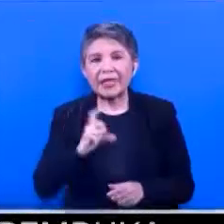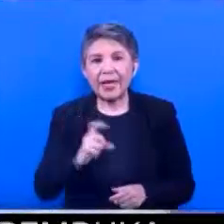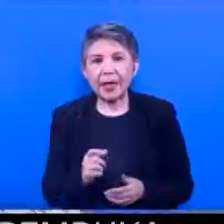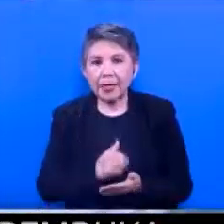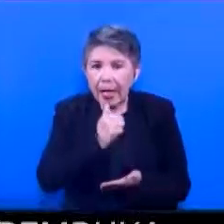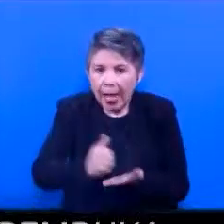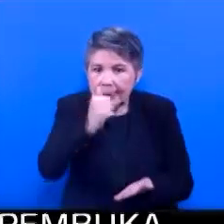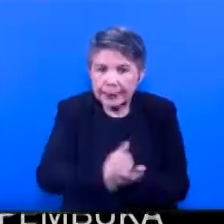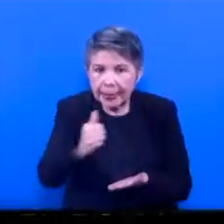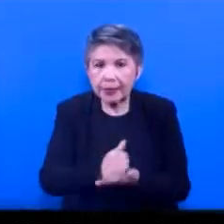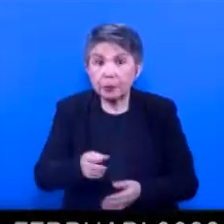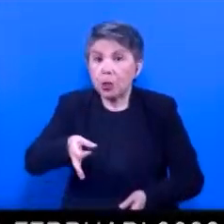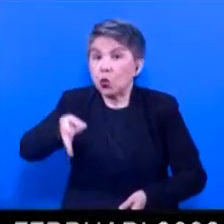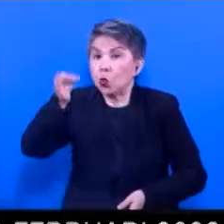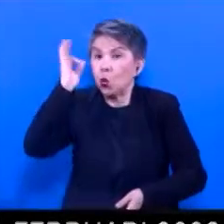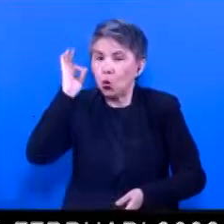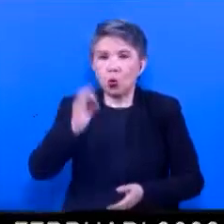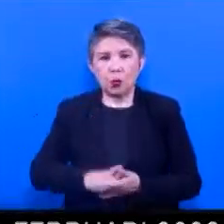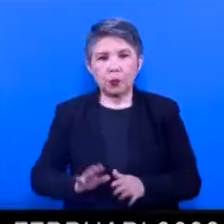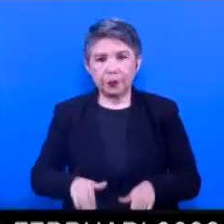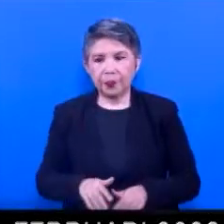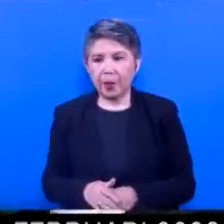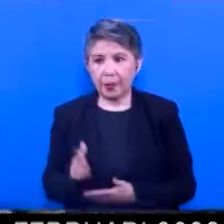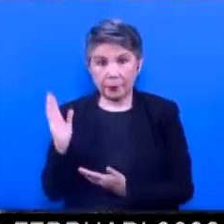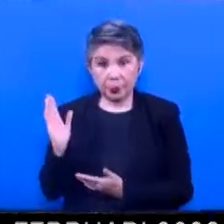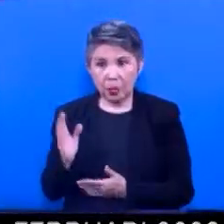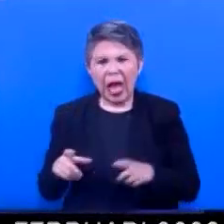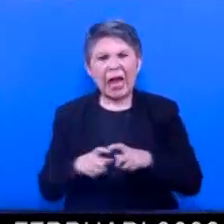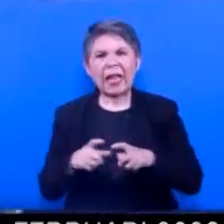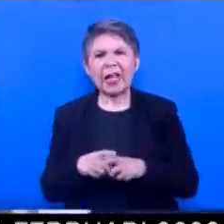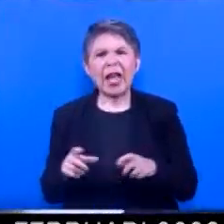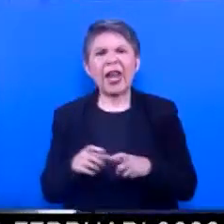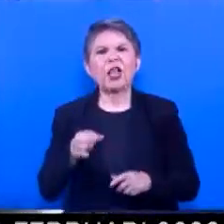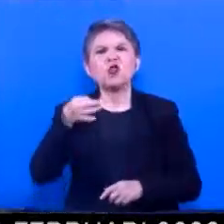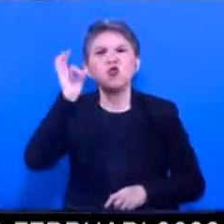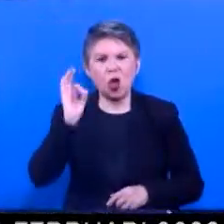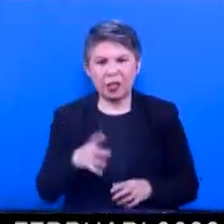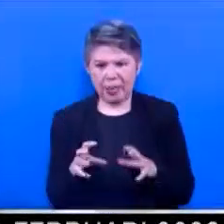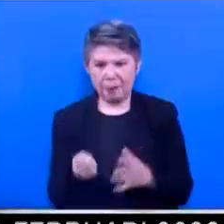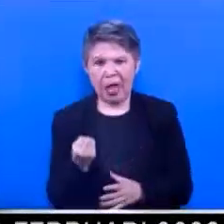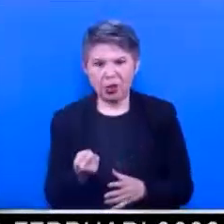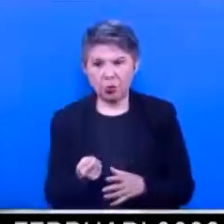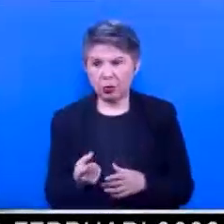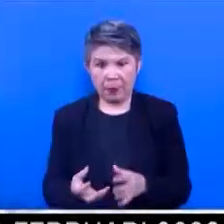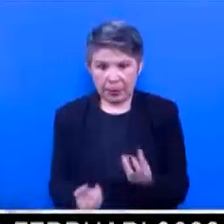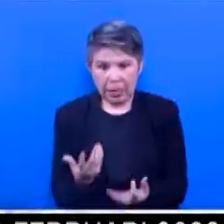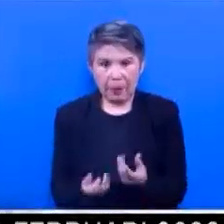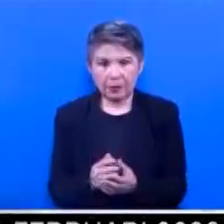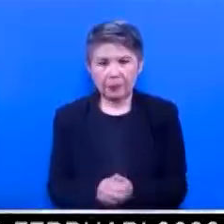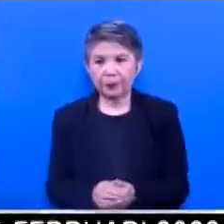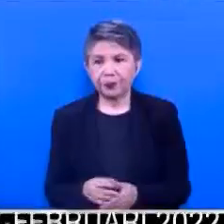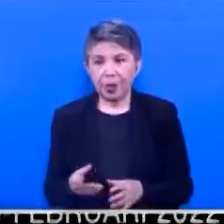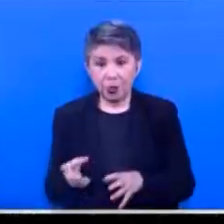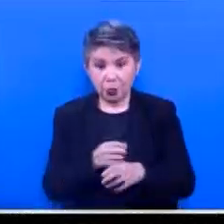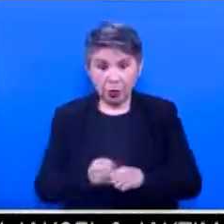cara tradisional. Lihat nih, sebagian besar peralatannya aja dari batu, termasuk tungku ini. Kedelai yang sudah